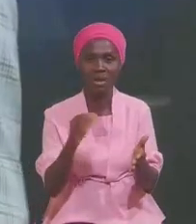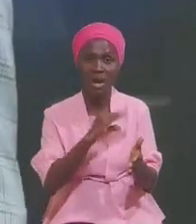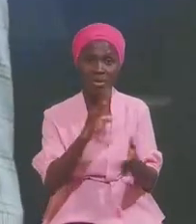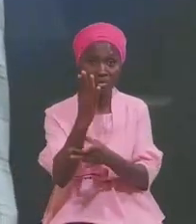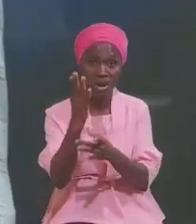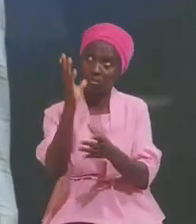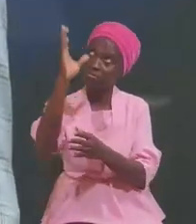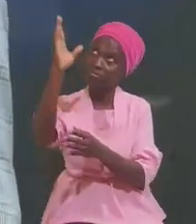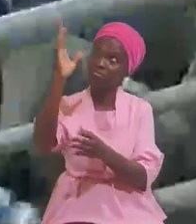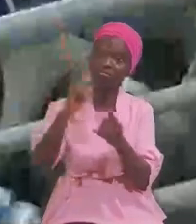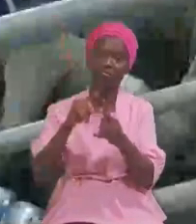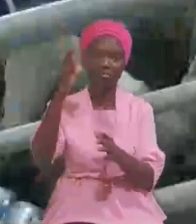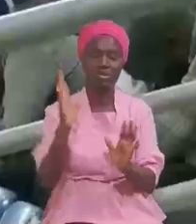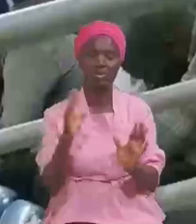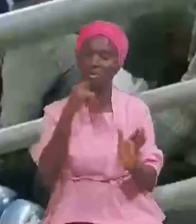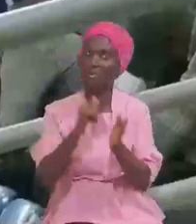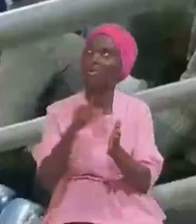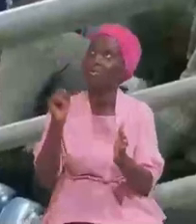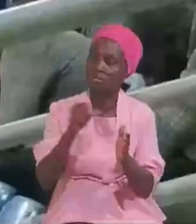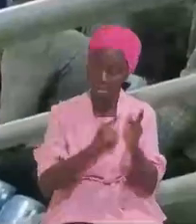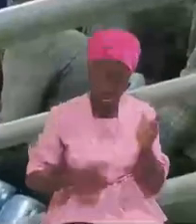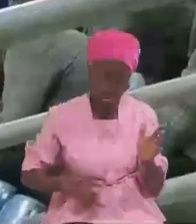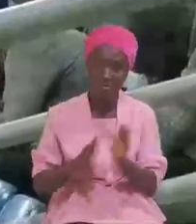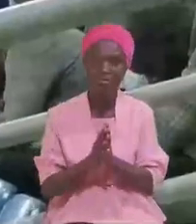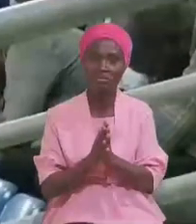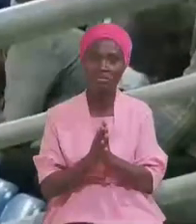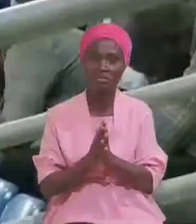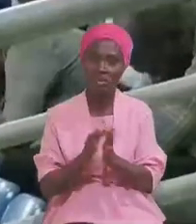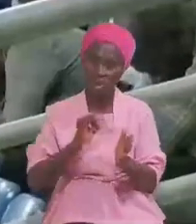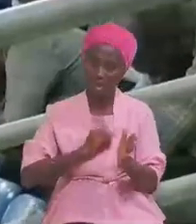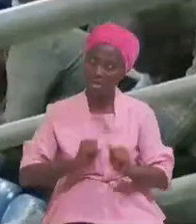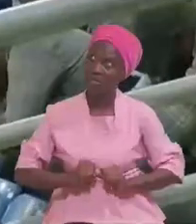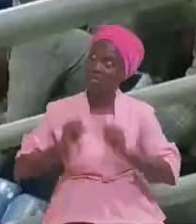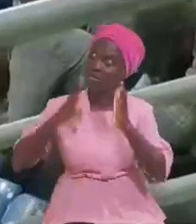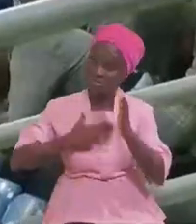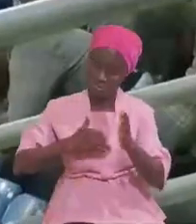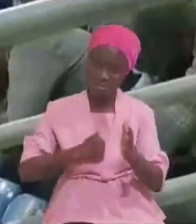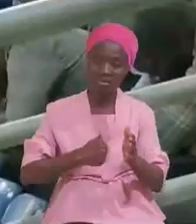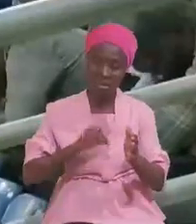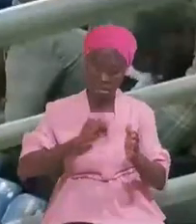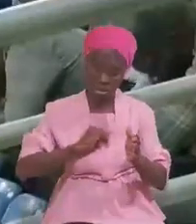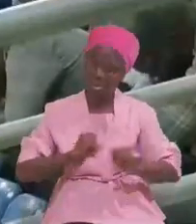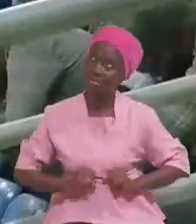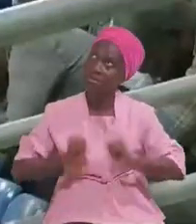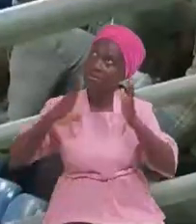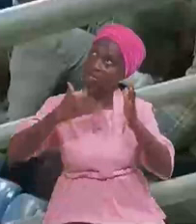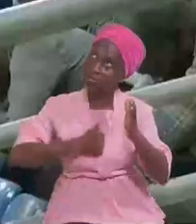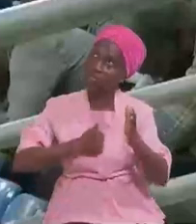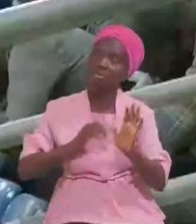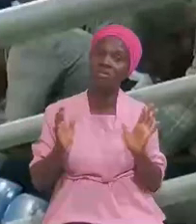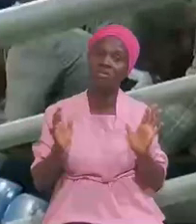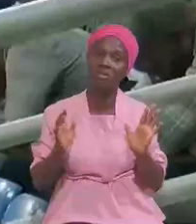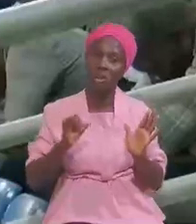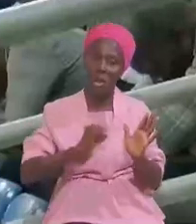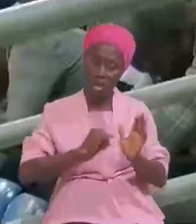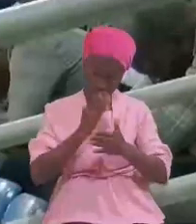Tu dis, oui Seigneur, je me donne à toi. Je me soumets à toi, je